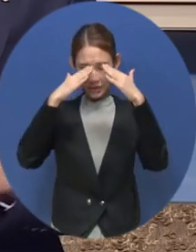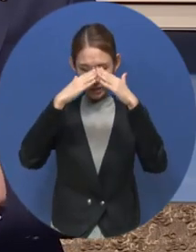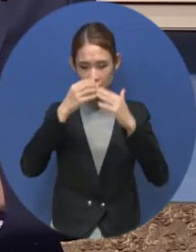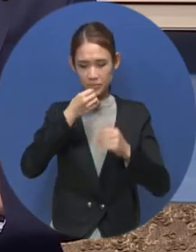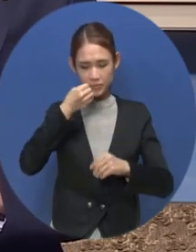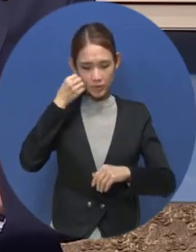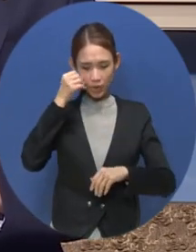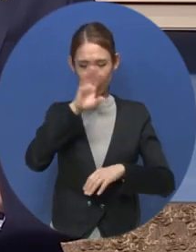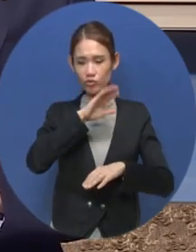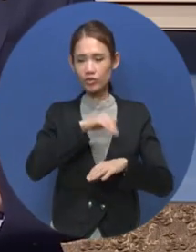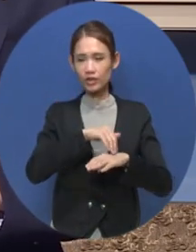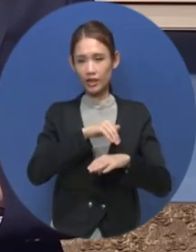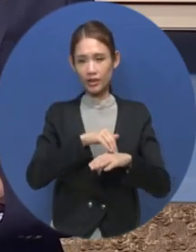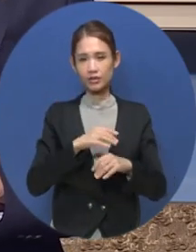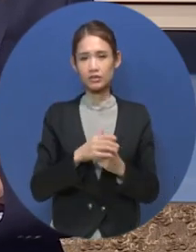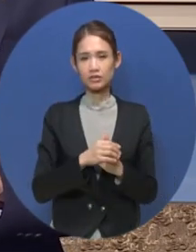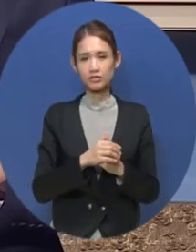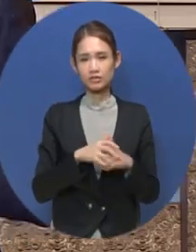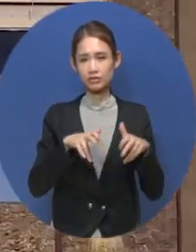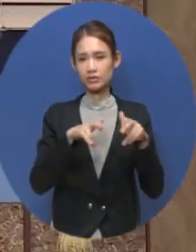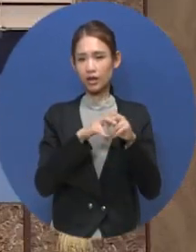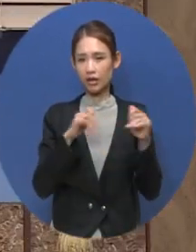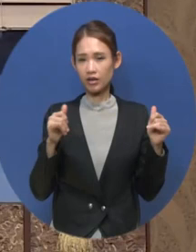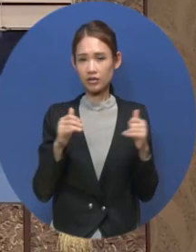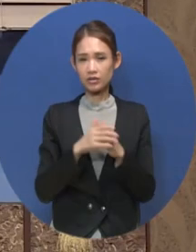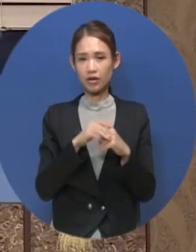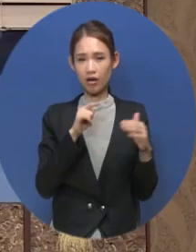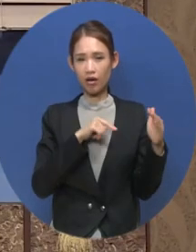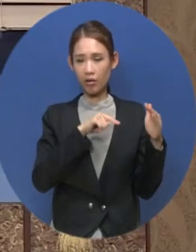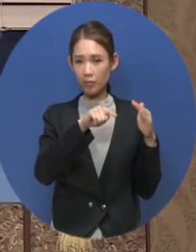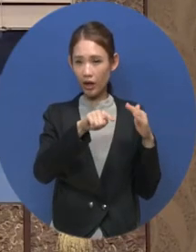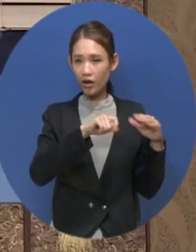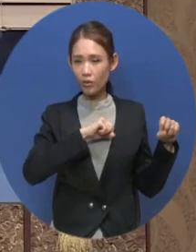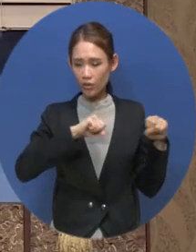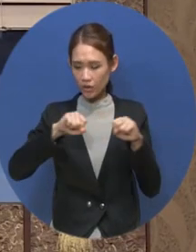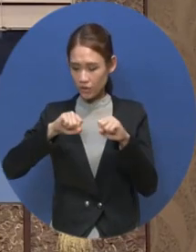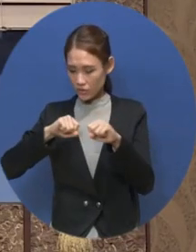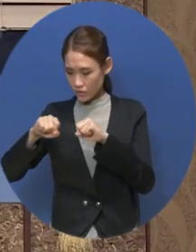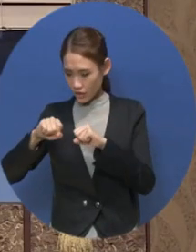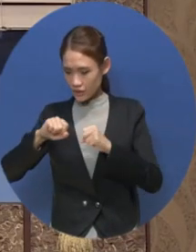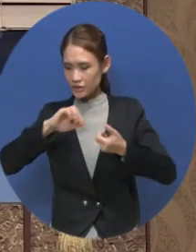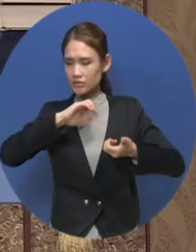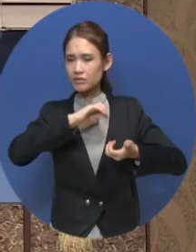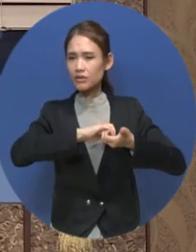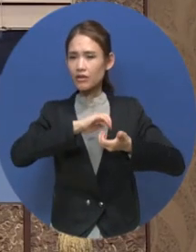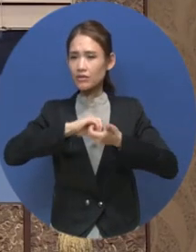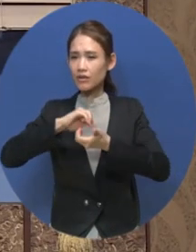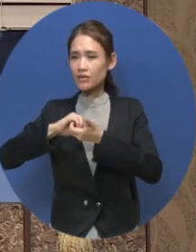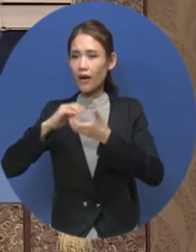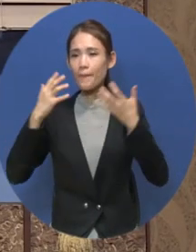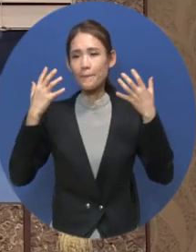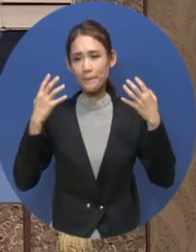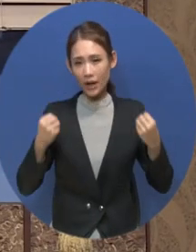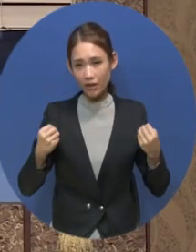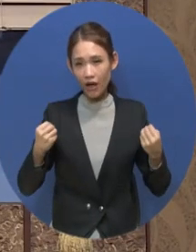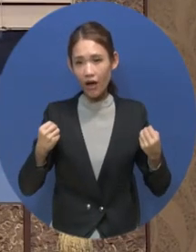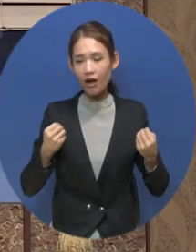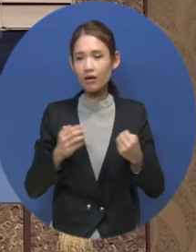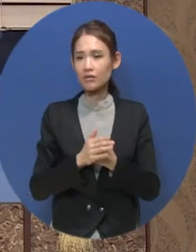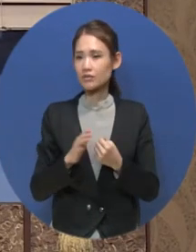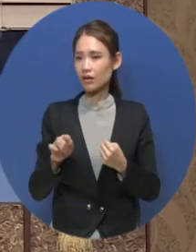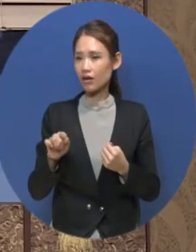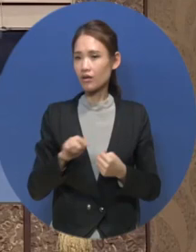집콕 아. 운동에서 우리 장애인들은 이제 밖에 활동을 할 수 있는 것들이 좀 제한적이어서 예. 이제 그런 요즘